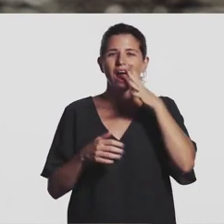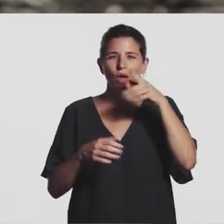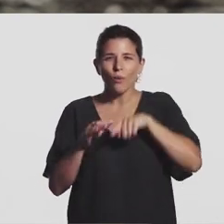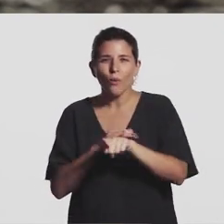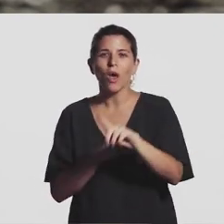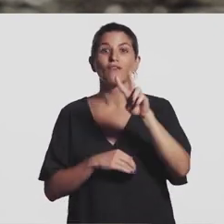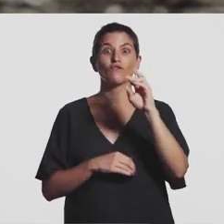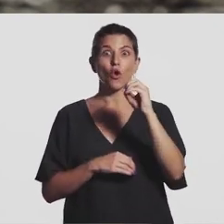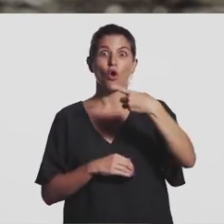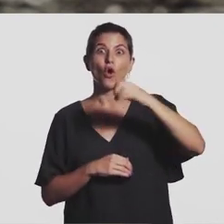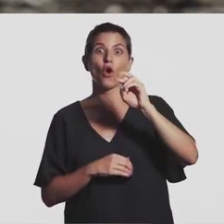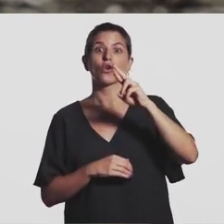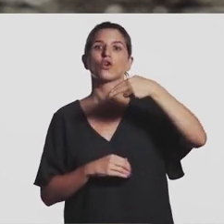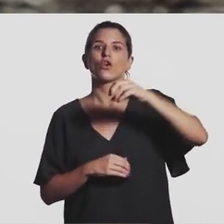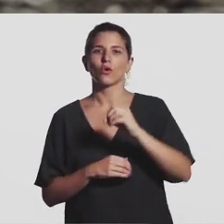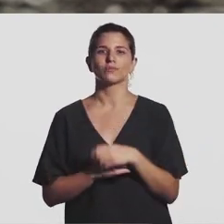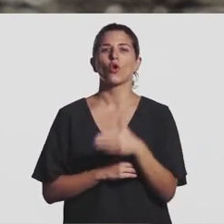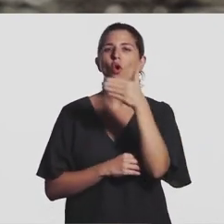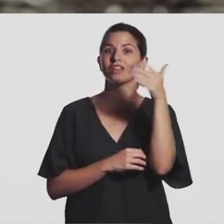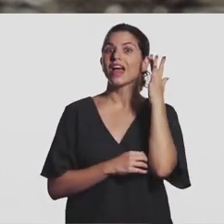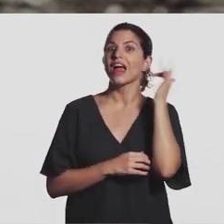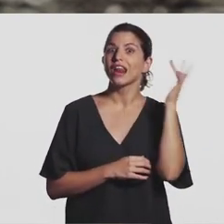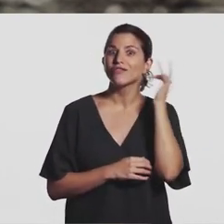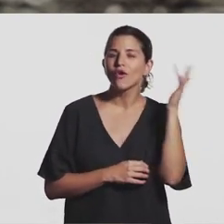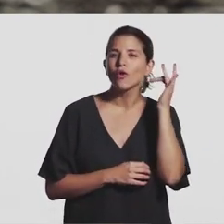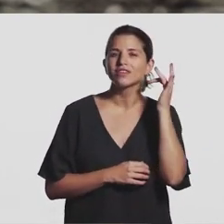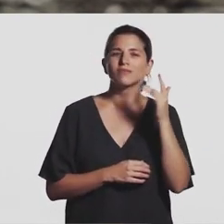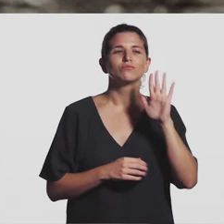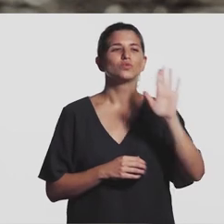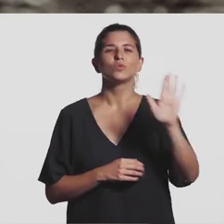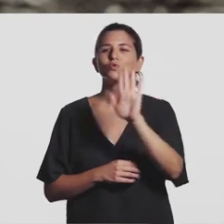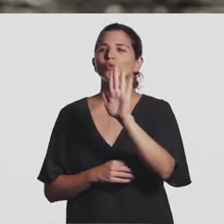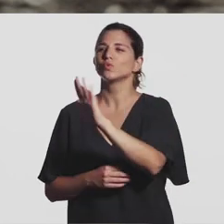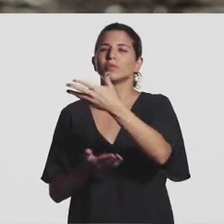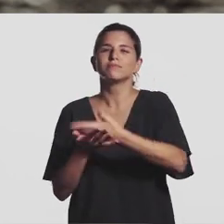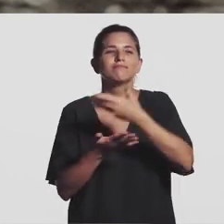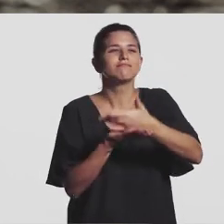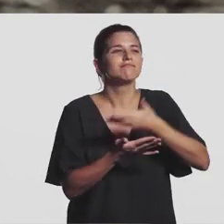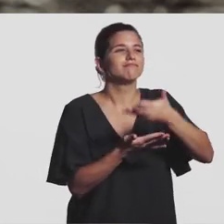sott'acqua a Vogorno con l'albergo California, quindi un sacco di tracce.